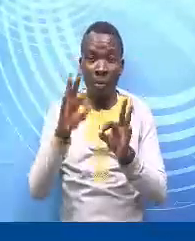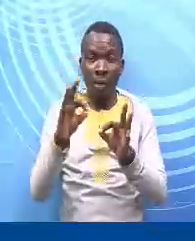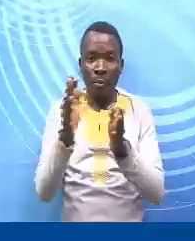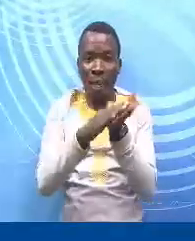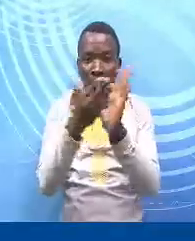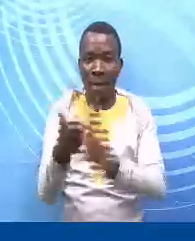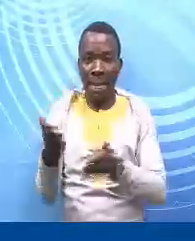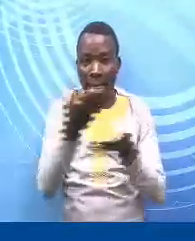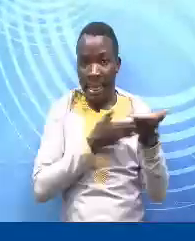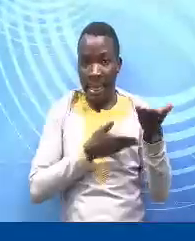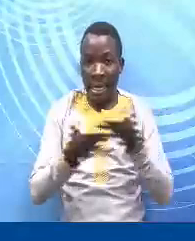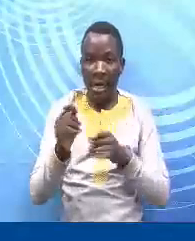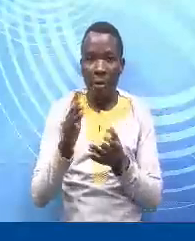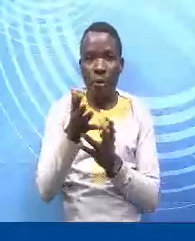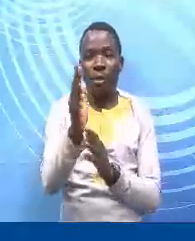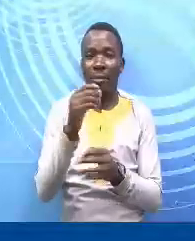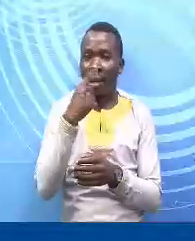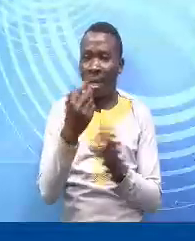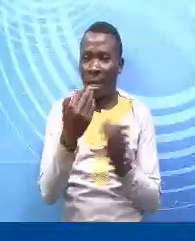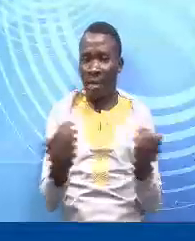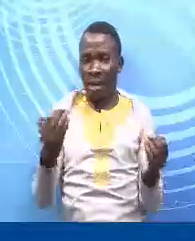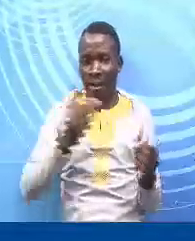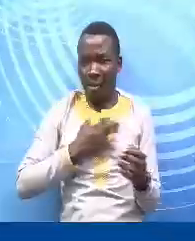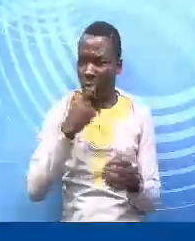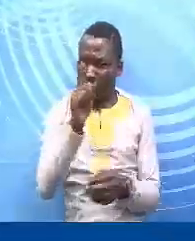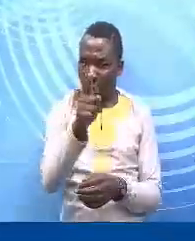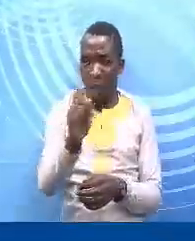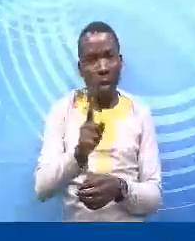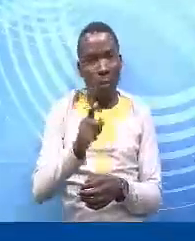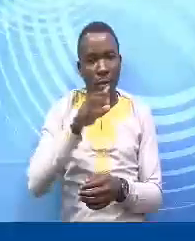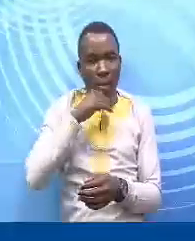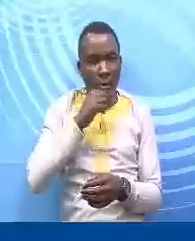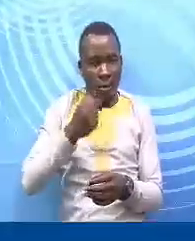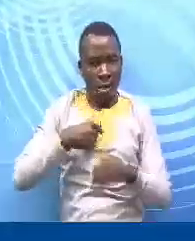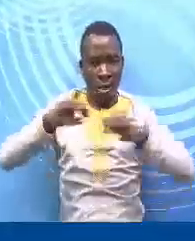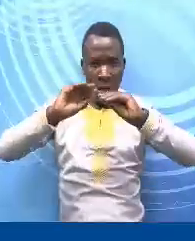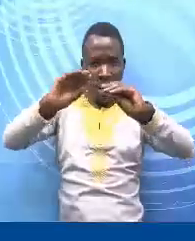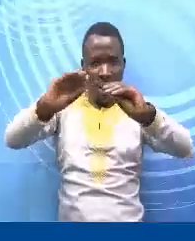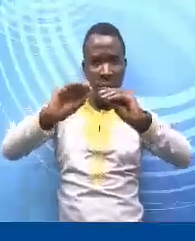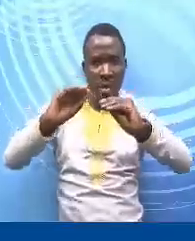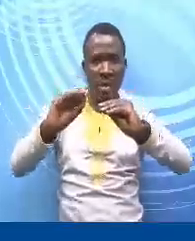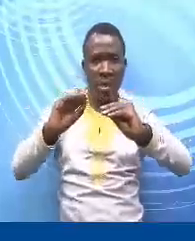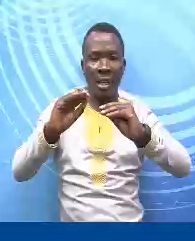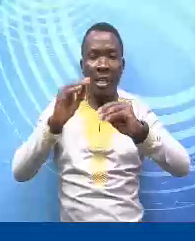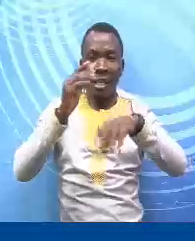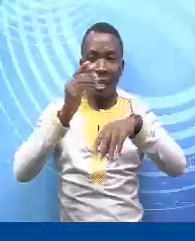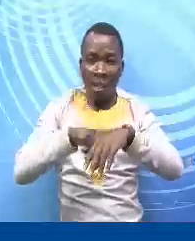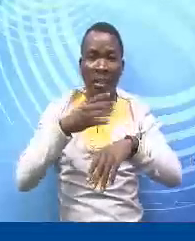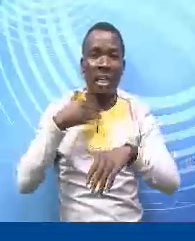aho nyuze abana banyu akababwira ngo ni mungo mwebwe ntago muri abahungu rero gena n'abatoje ko bazaza baza nibashaka